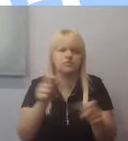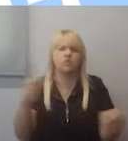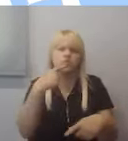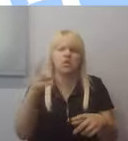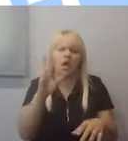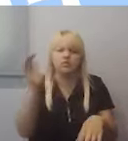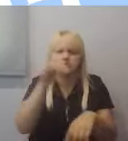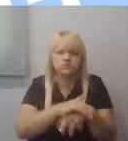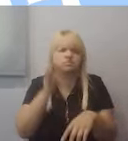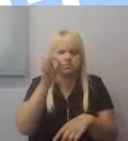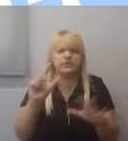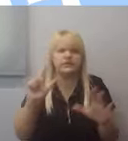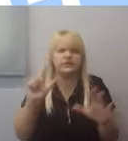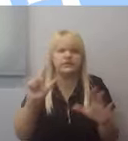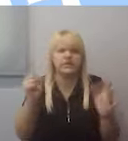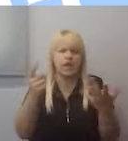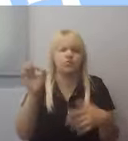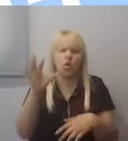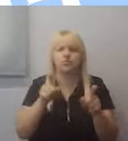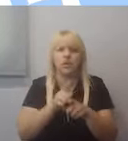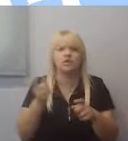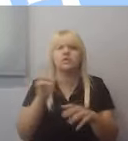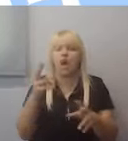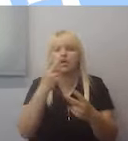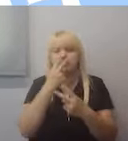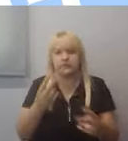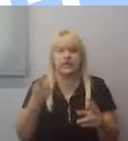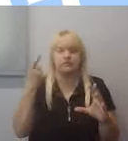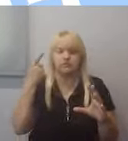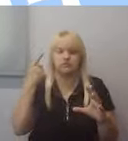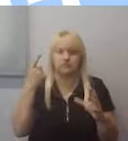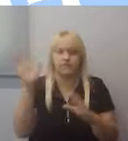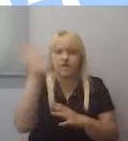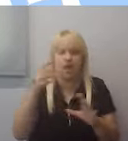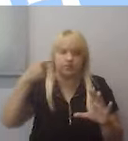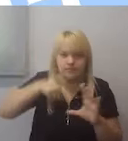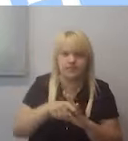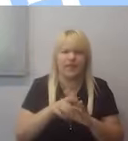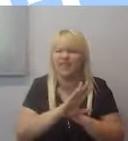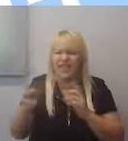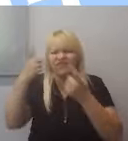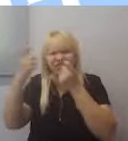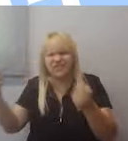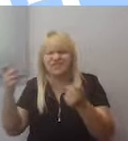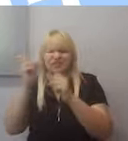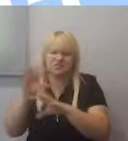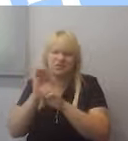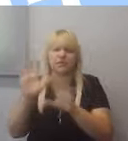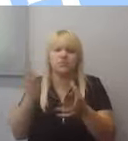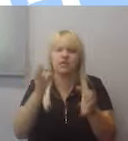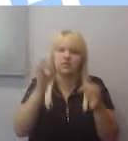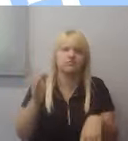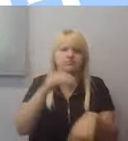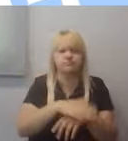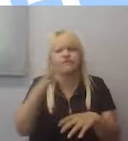izskatījās no iekšpuses nevis ziņās bet reāli ko darīja mediķi ko darīja veselības aprūpes sistēma